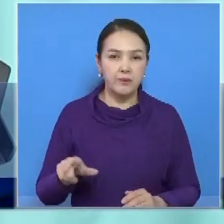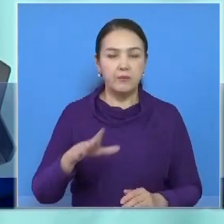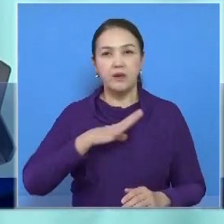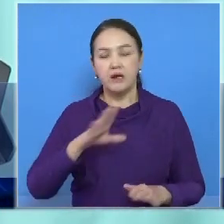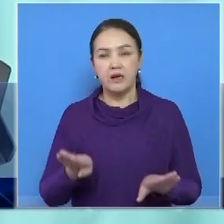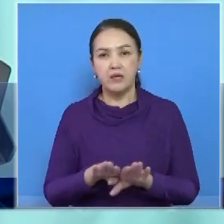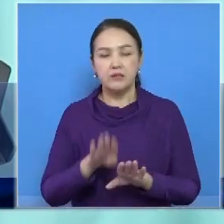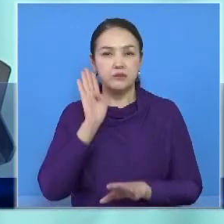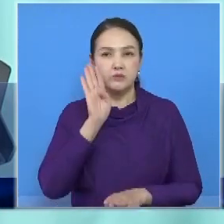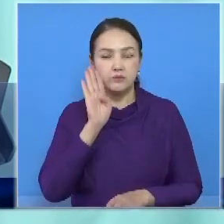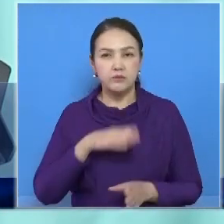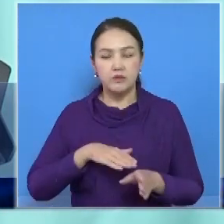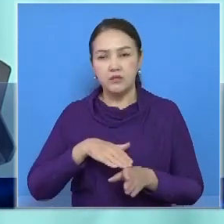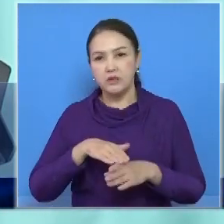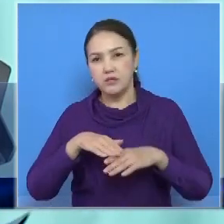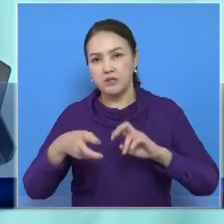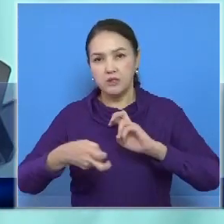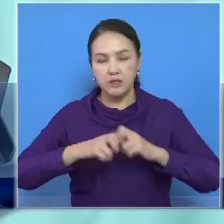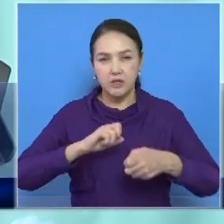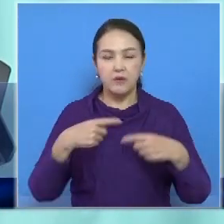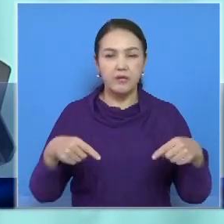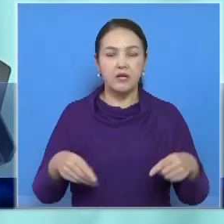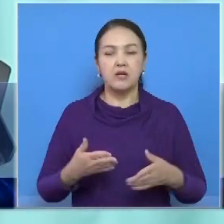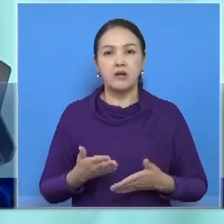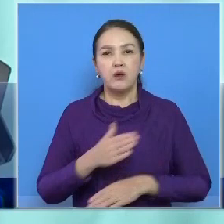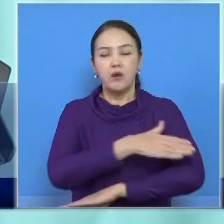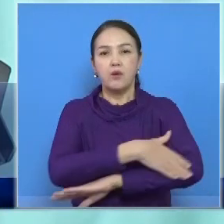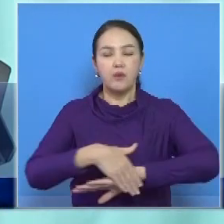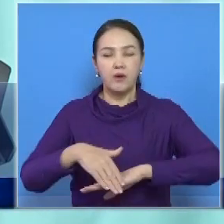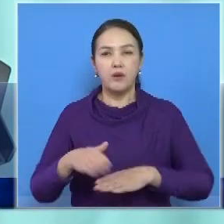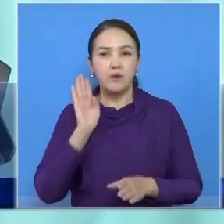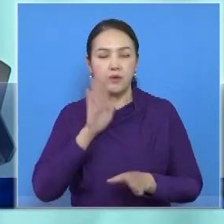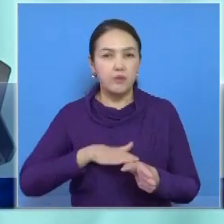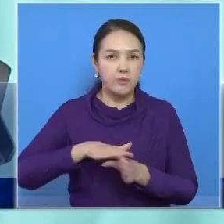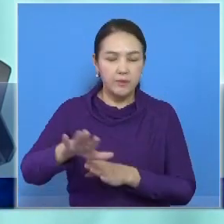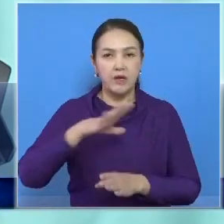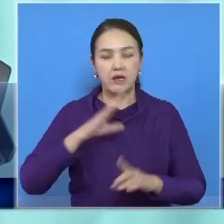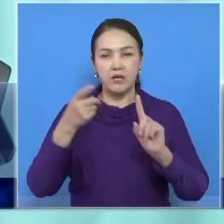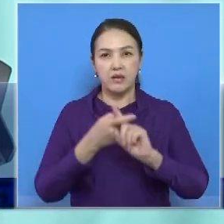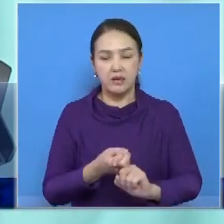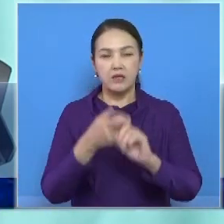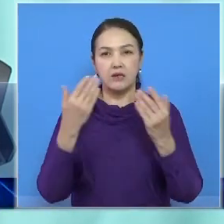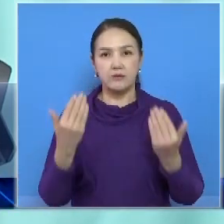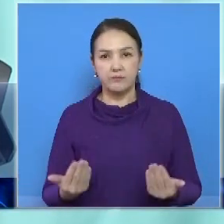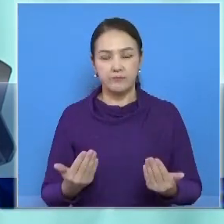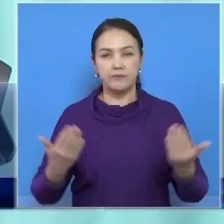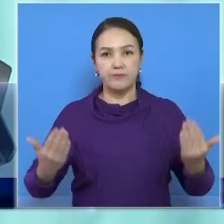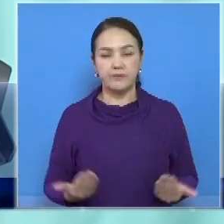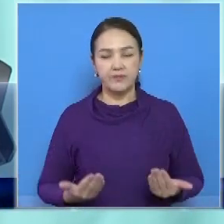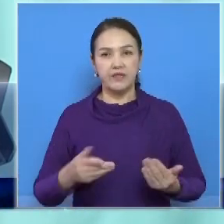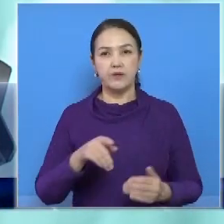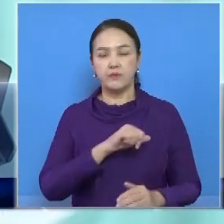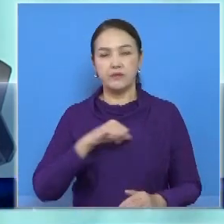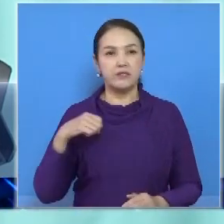ол су бөгеті жарып өтіп, бірнеше көшелерге су кетіп қалды. Соған байланысты енді қазір тұрғындар өздері